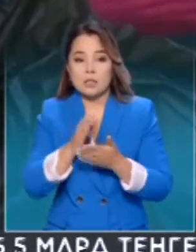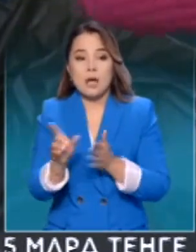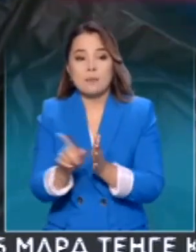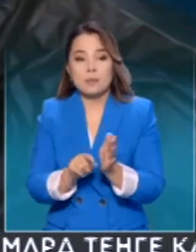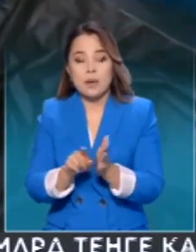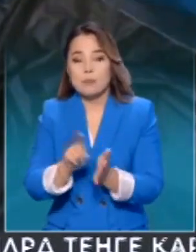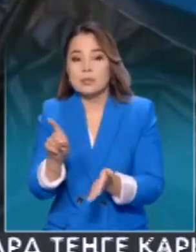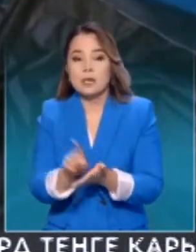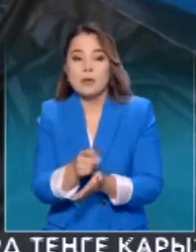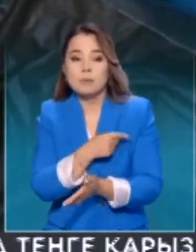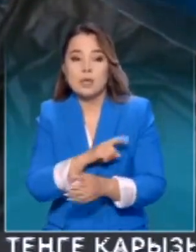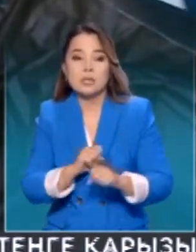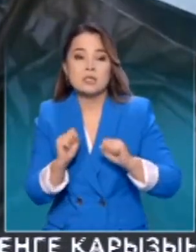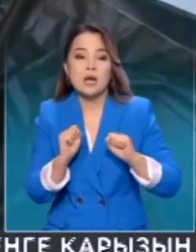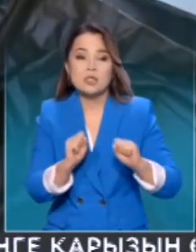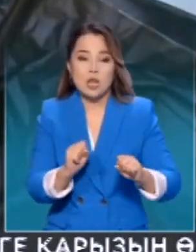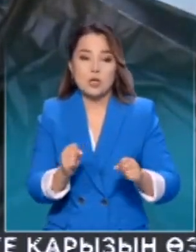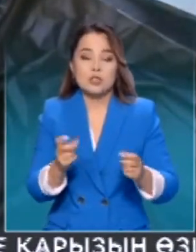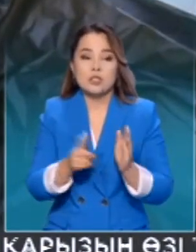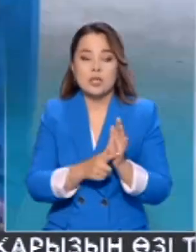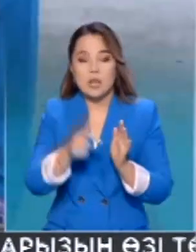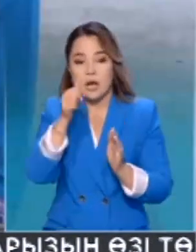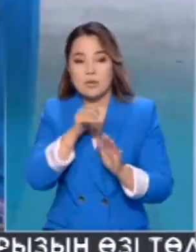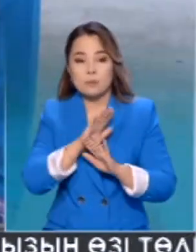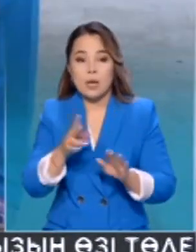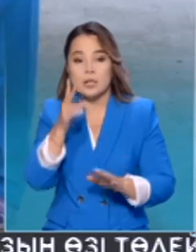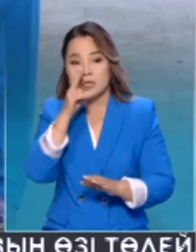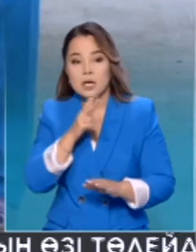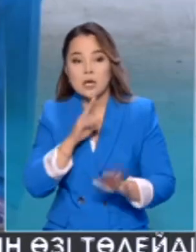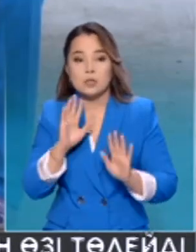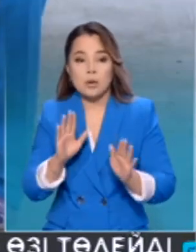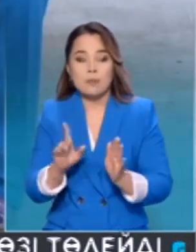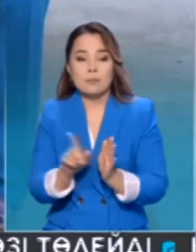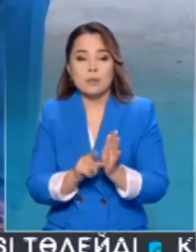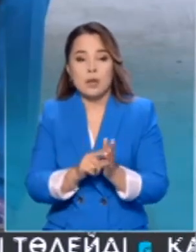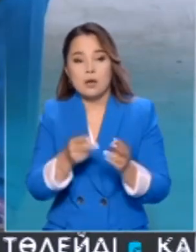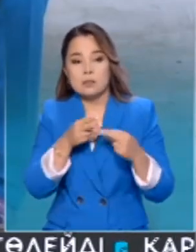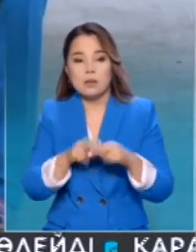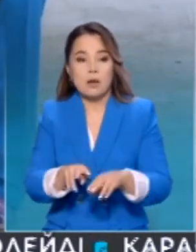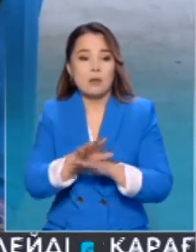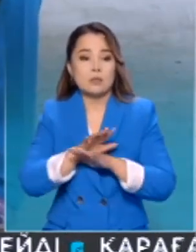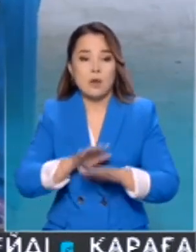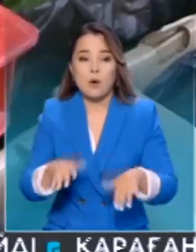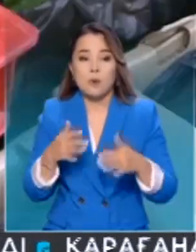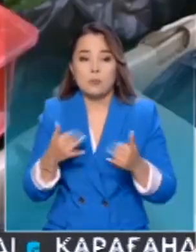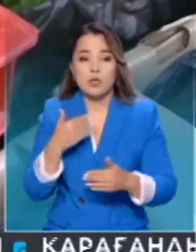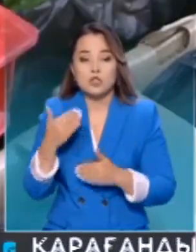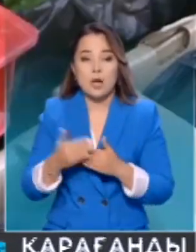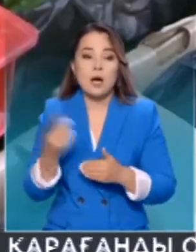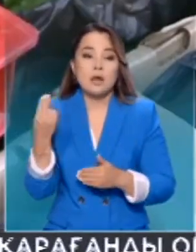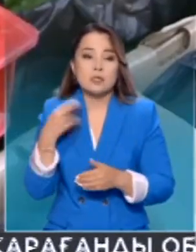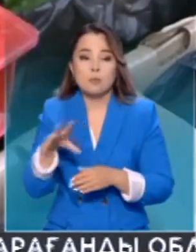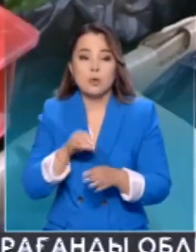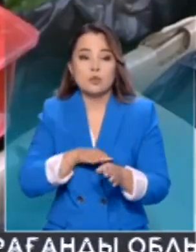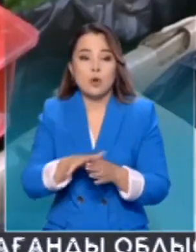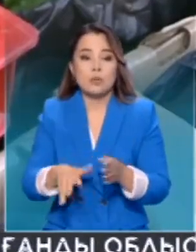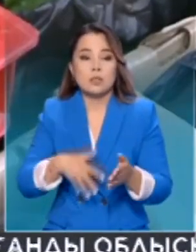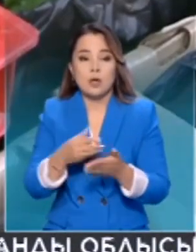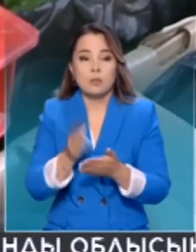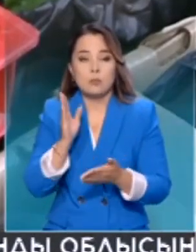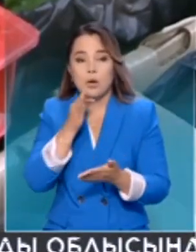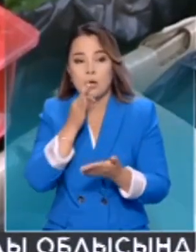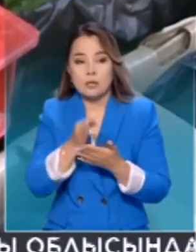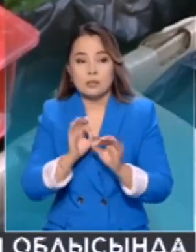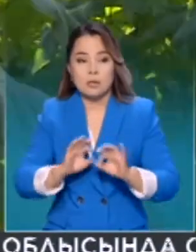мен міндетті медициналық сақтандыруға 7 ай емес, 2 ай ғана қаражат аударылмаған. Жақын арада ол қарызды түгел өтейтіндерін